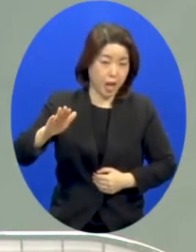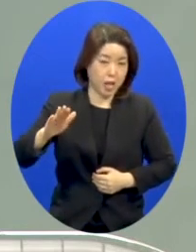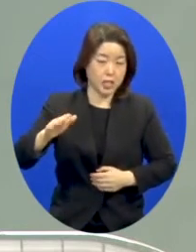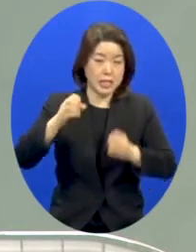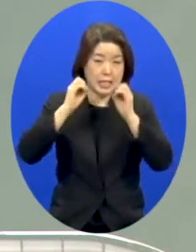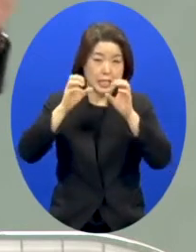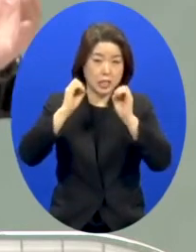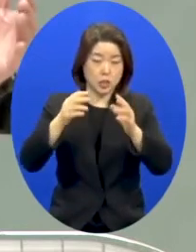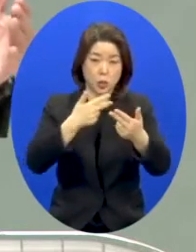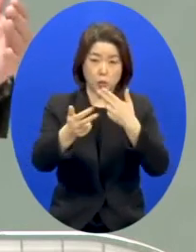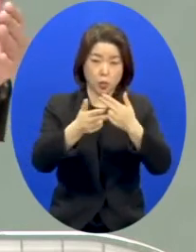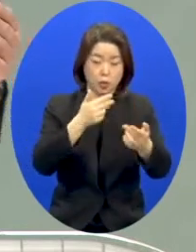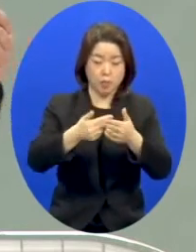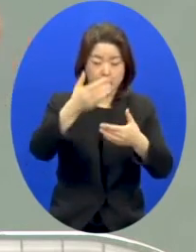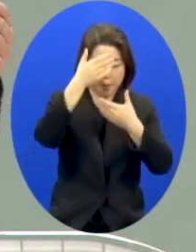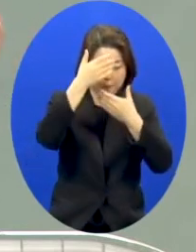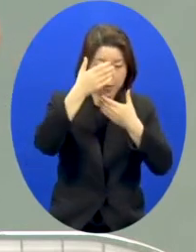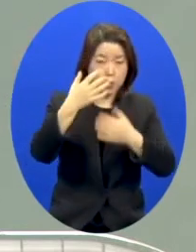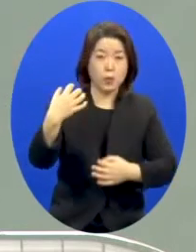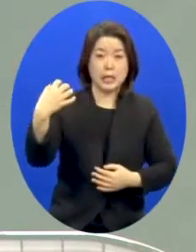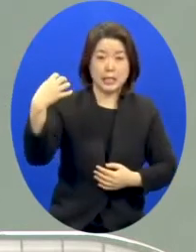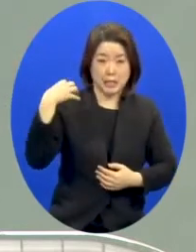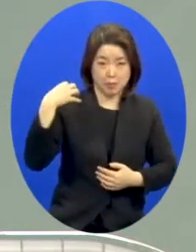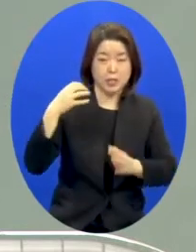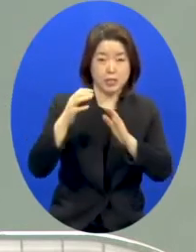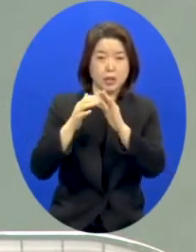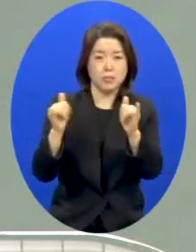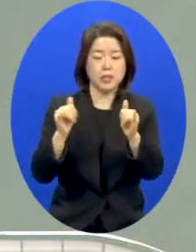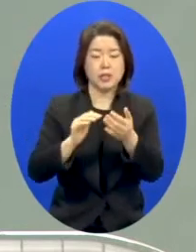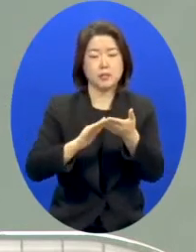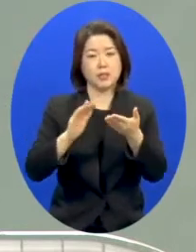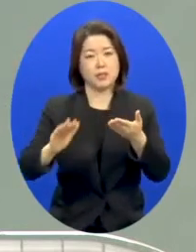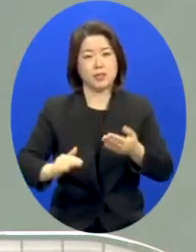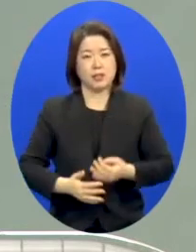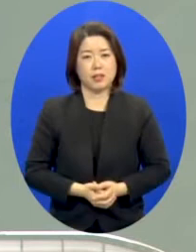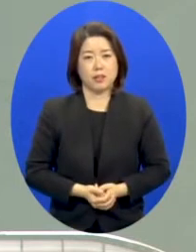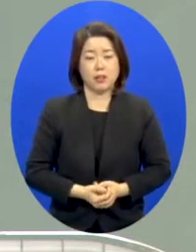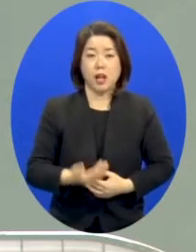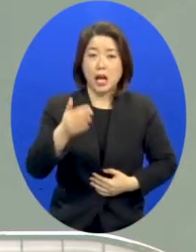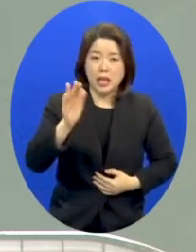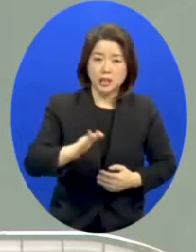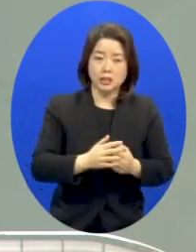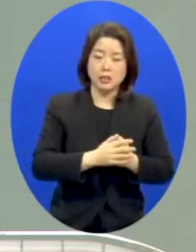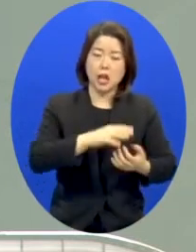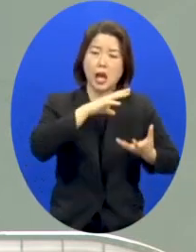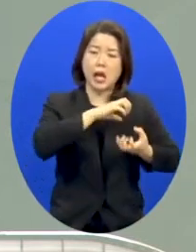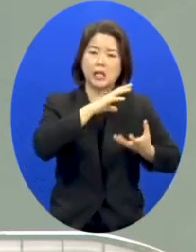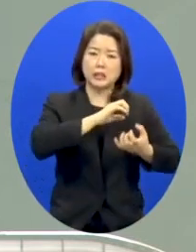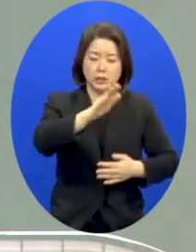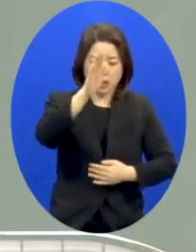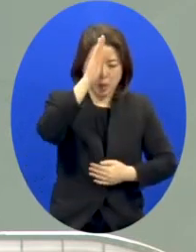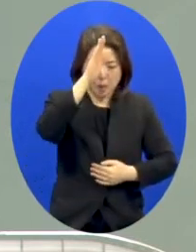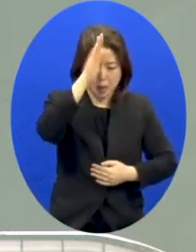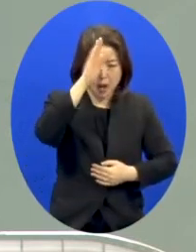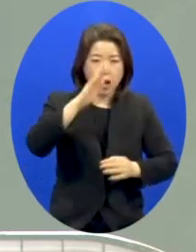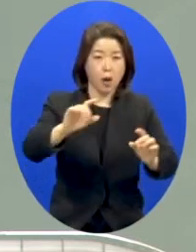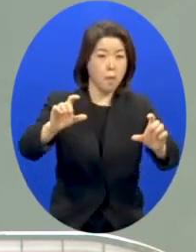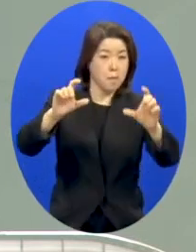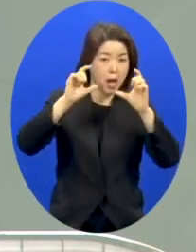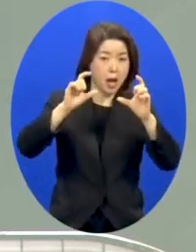모로코 담당 책임자를 가 되어 있는 사람이었습니다 그런데 심장병 중 한 심장병 진단을